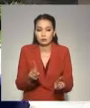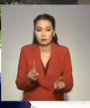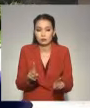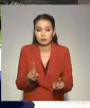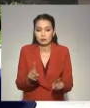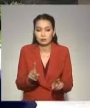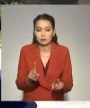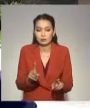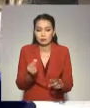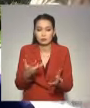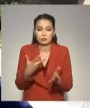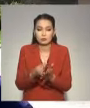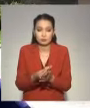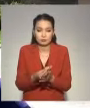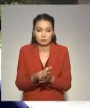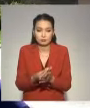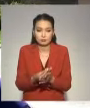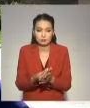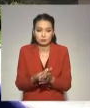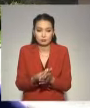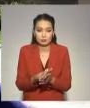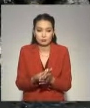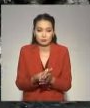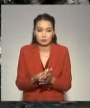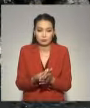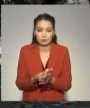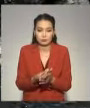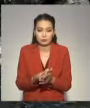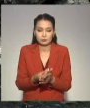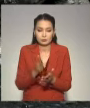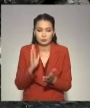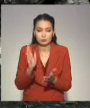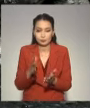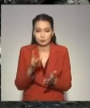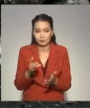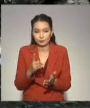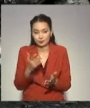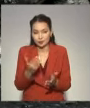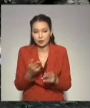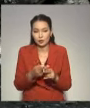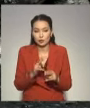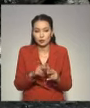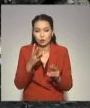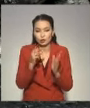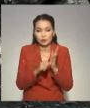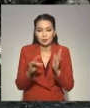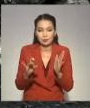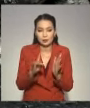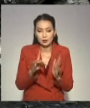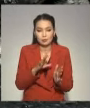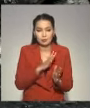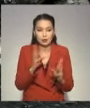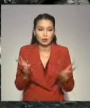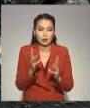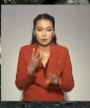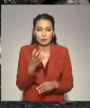Сол өтемақыға сәйкес өздеріне баспана алатын болады. Соңғы бір айда аймақта 368 рет өрт болды. 400